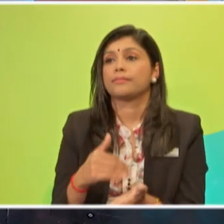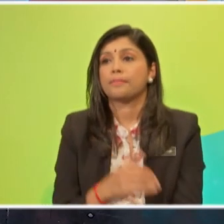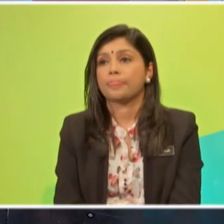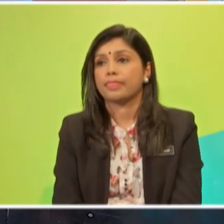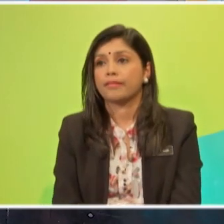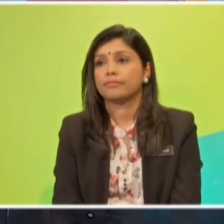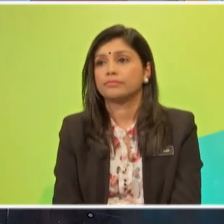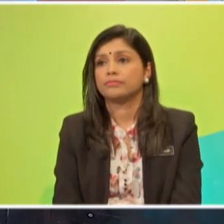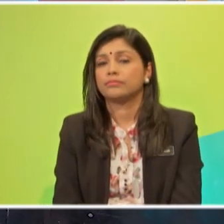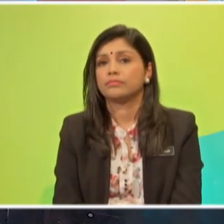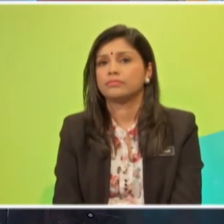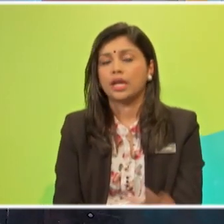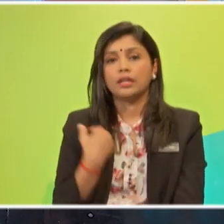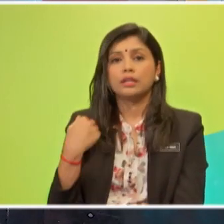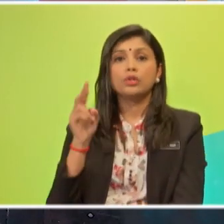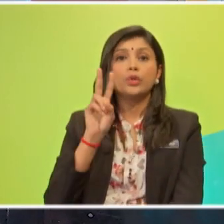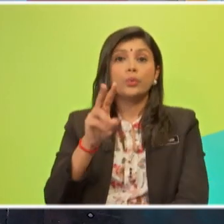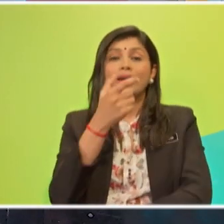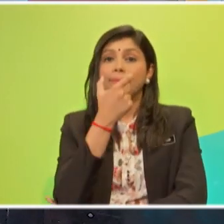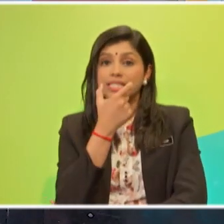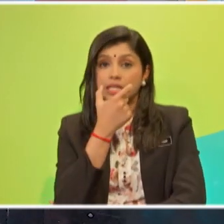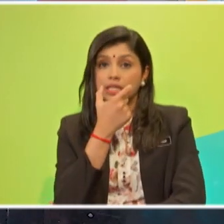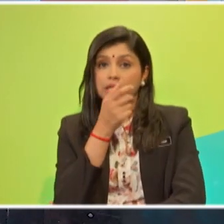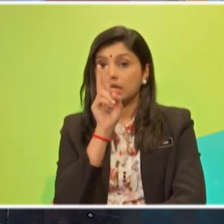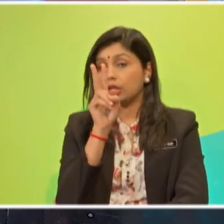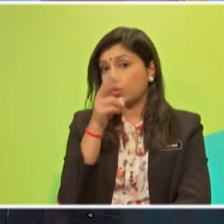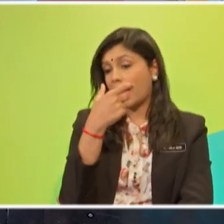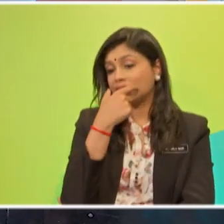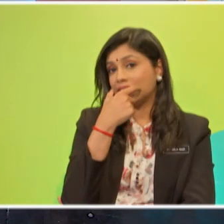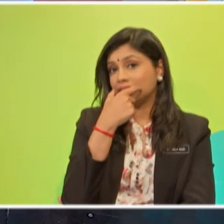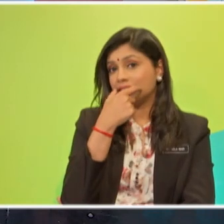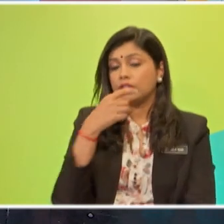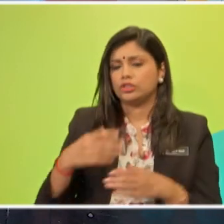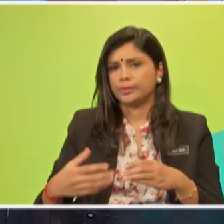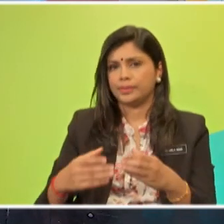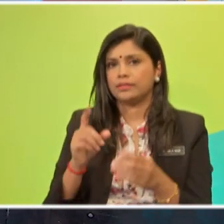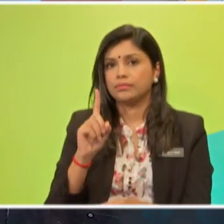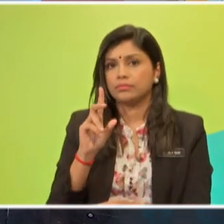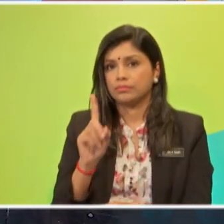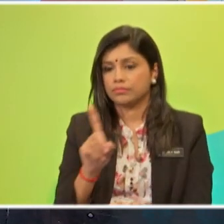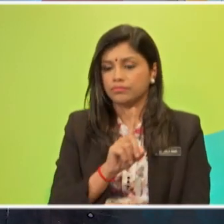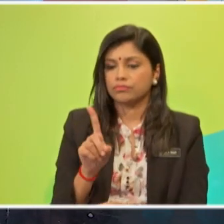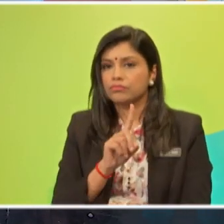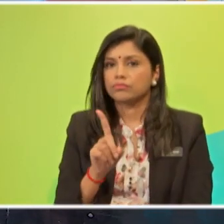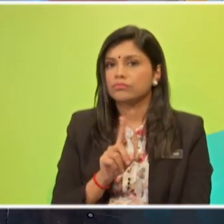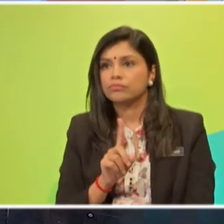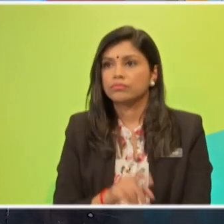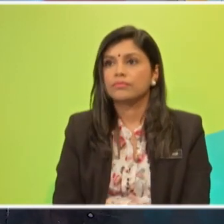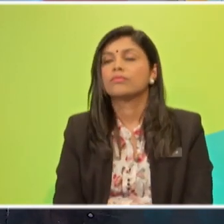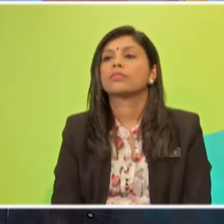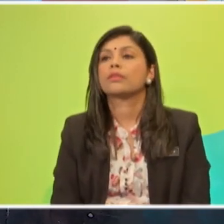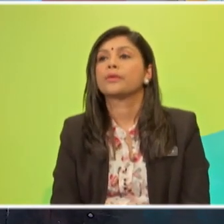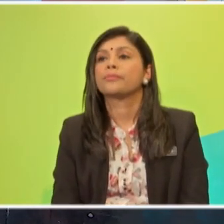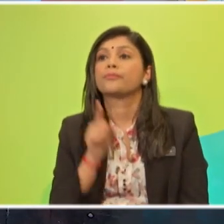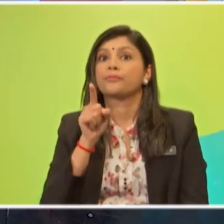berapa biji biskut? Kita ada lagi dua dalam bekas ni. Okey, kita ambil nak salah cuba. Salah satu. Boleh. Okay. Yang ini, cikgu.